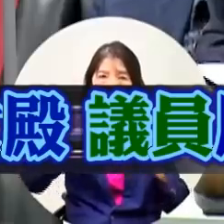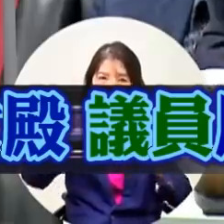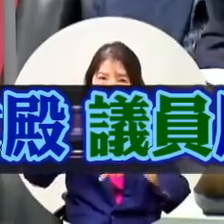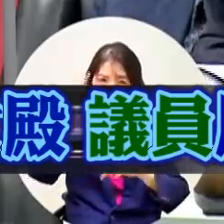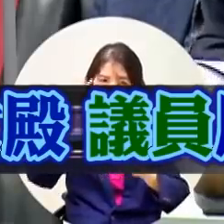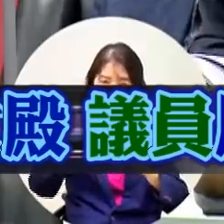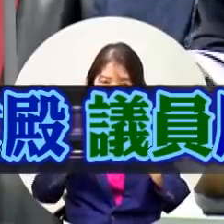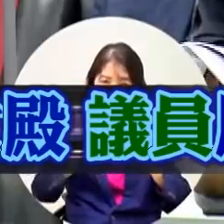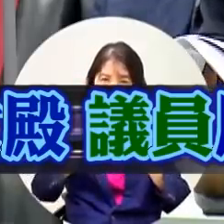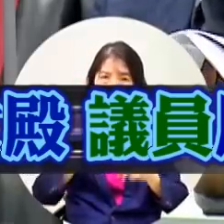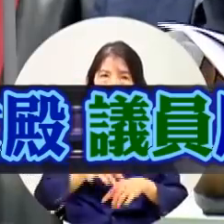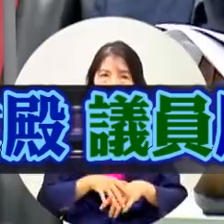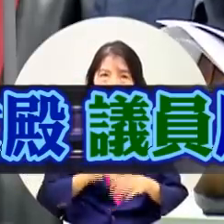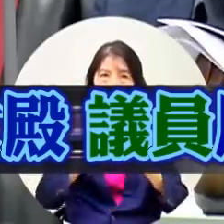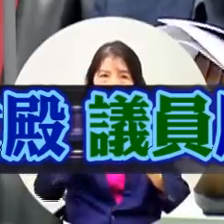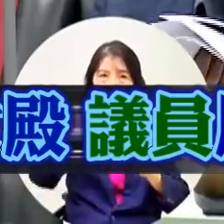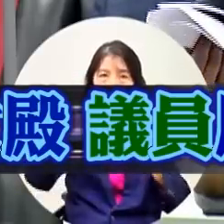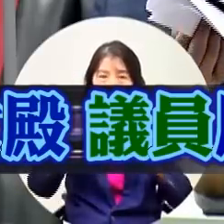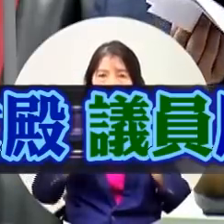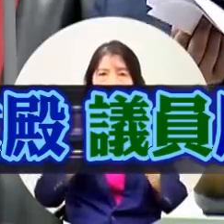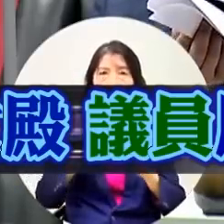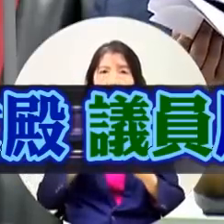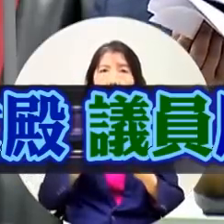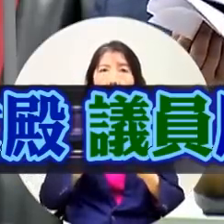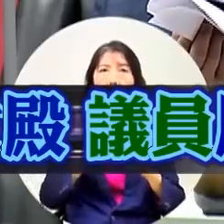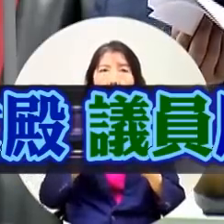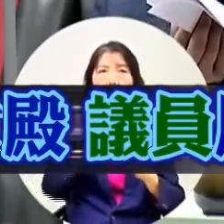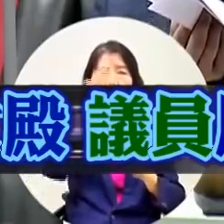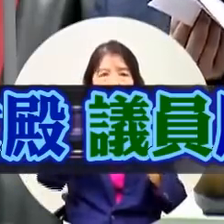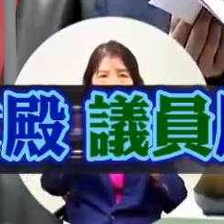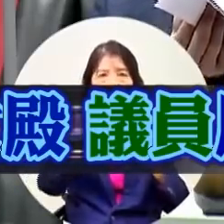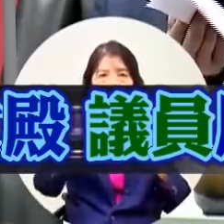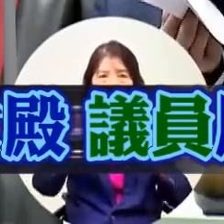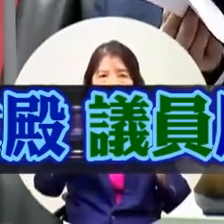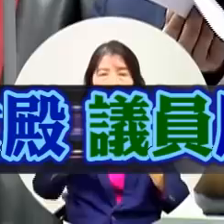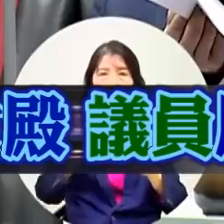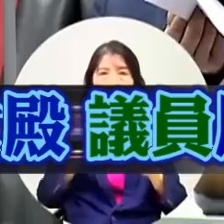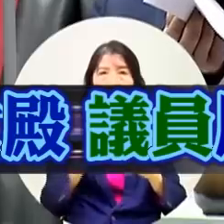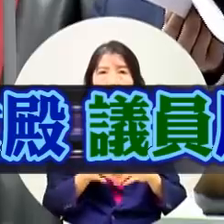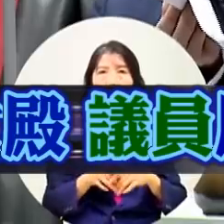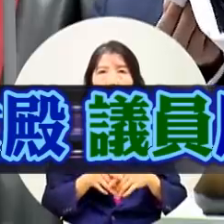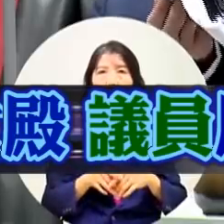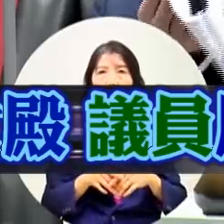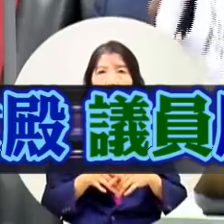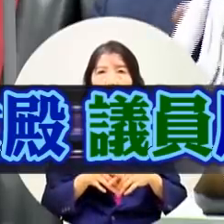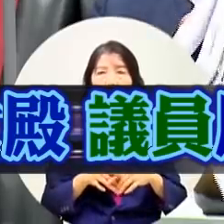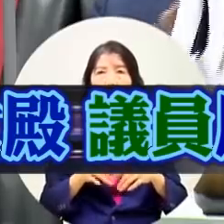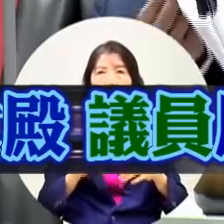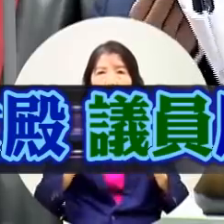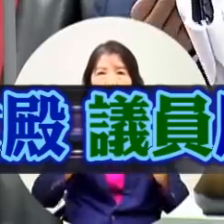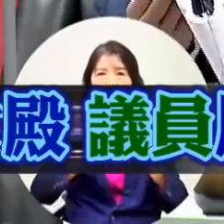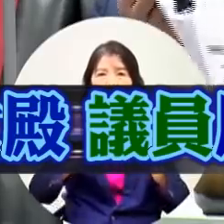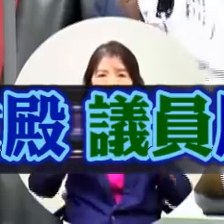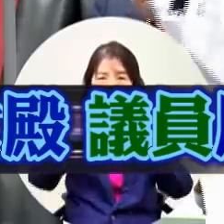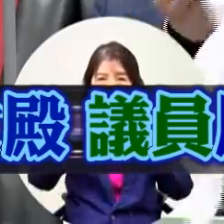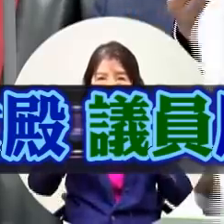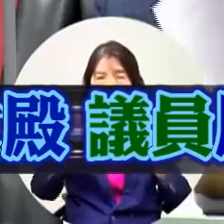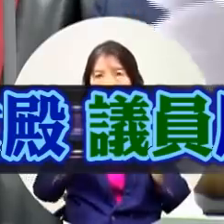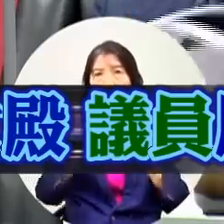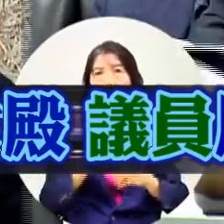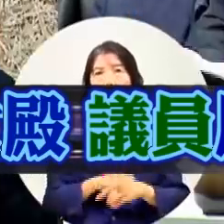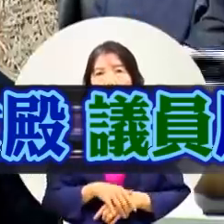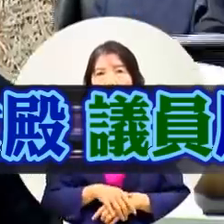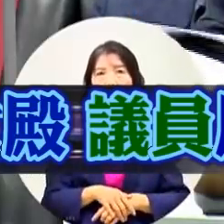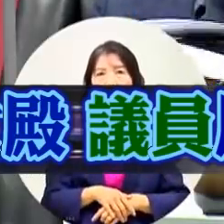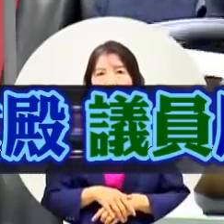市长回答。 请观光局局长来回答一下。 田寮有冷泉，夏天适合泡冷泉。田寮区。 谢谢局长。好，